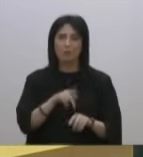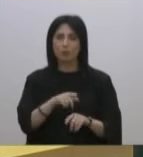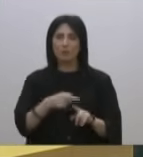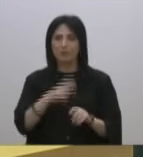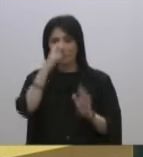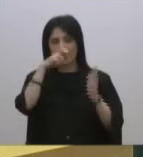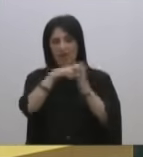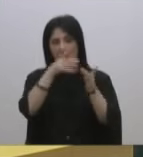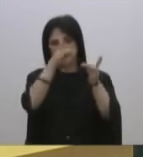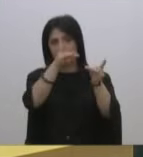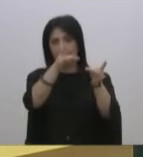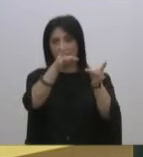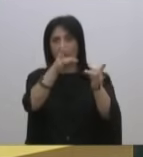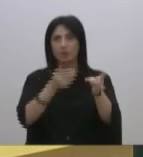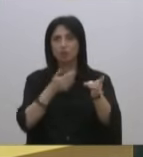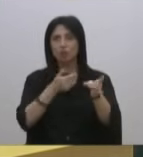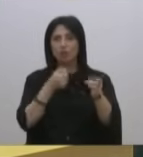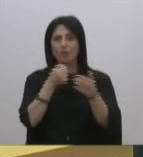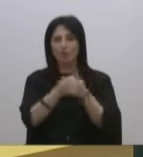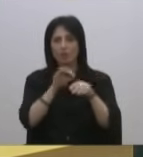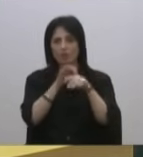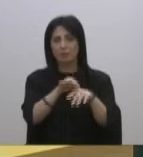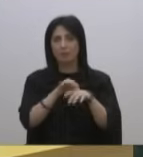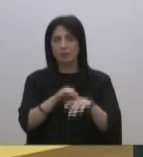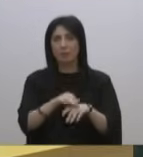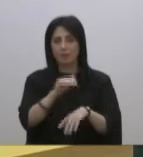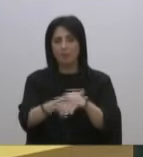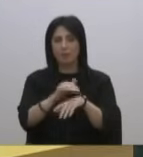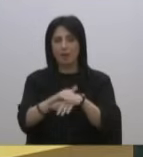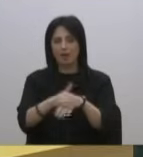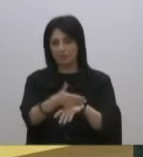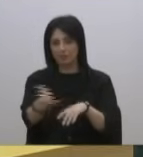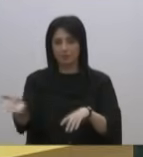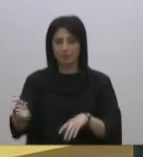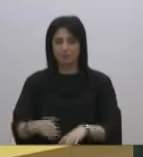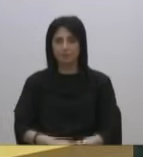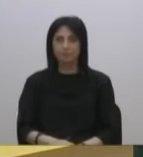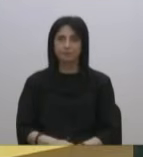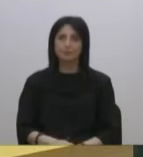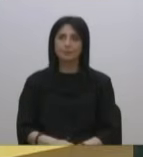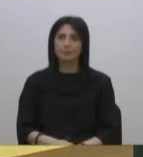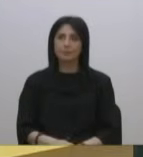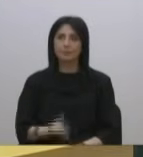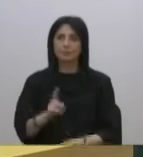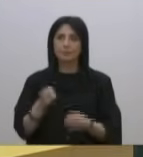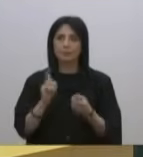ეს იარლიყი თქვენ მთელი ცხოვრება უნდა ატაროთ, რომელიც ფაქტებით არის დადასტურებული.